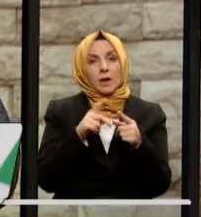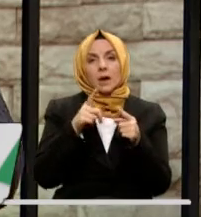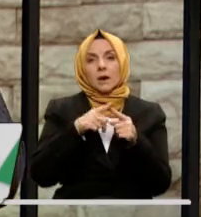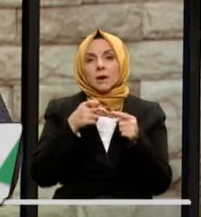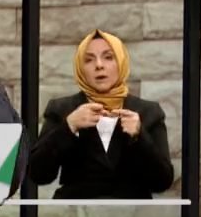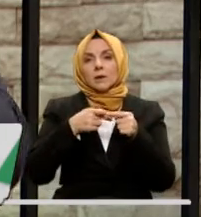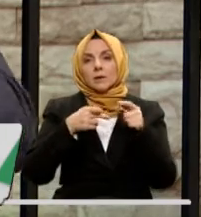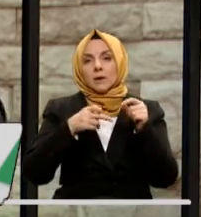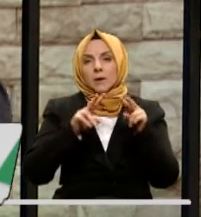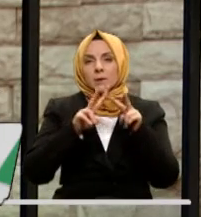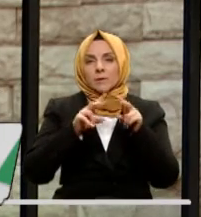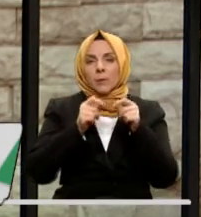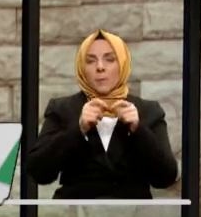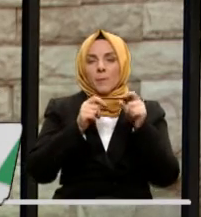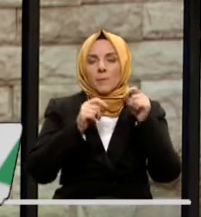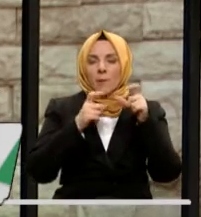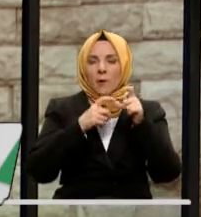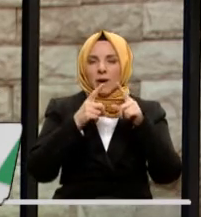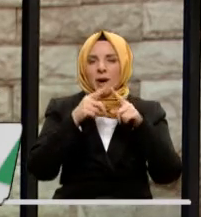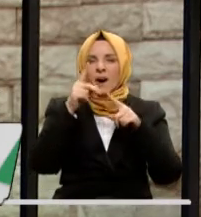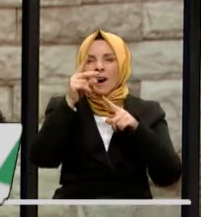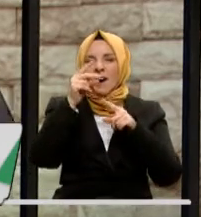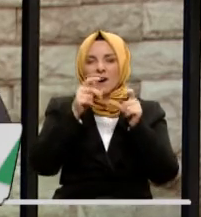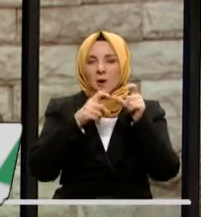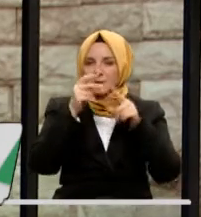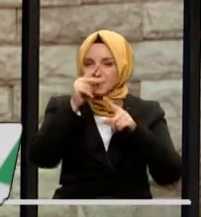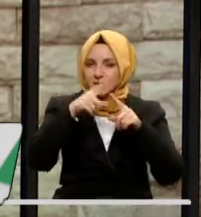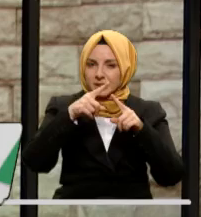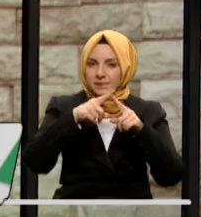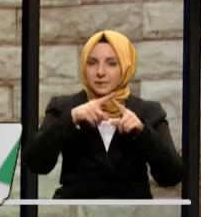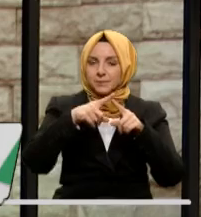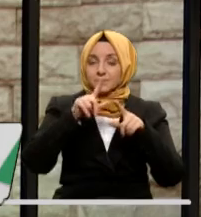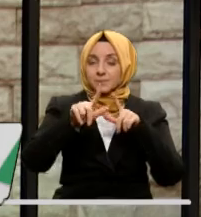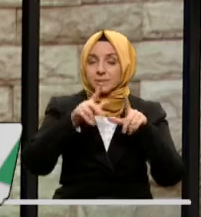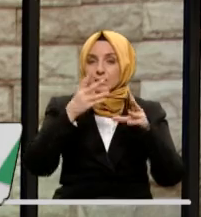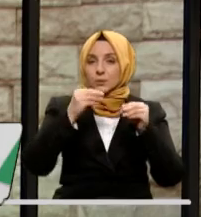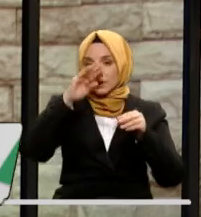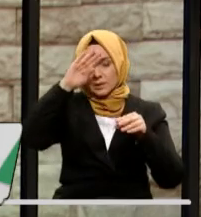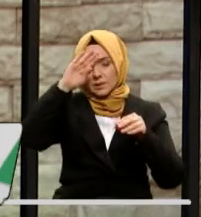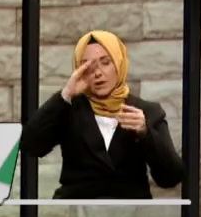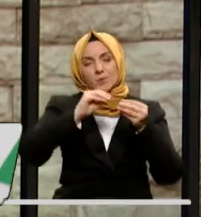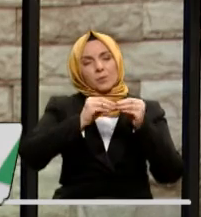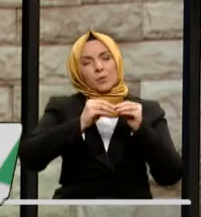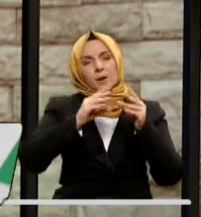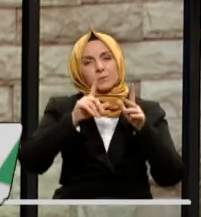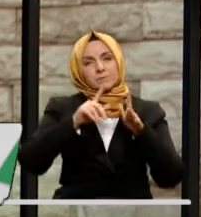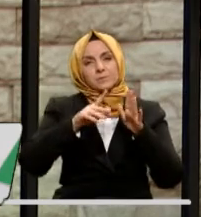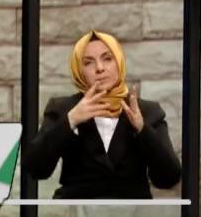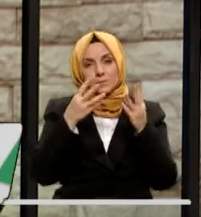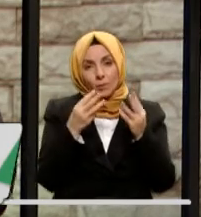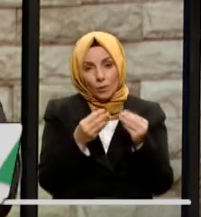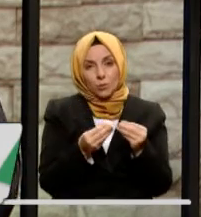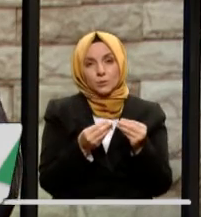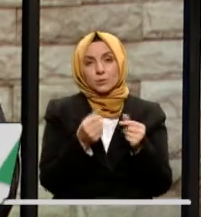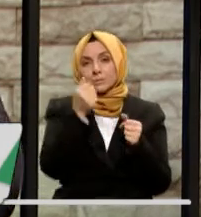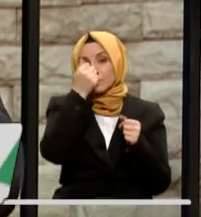aferez yöntemi ile Trombosit ihtiyacı olan hastalarımızda sık a kan bağışı sayıları düştüğü zaman an Normalde kan